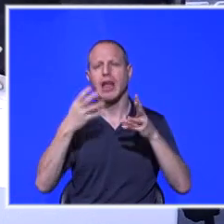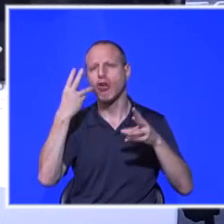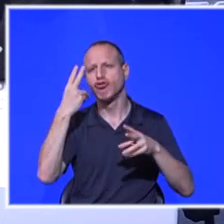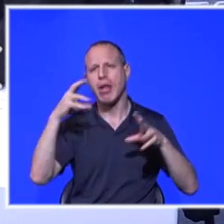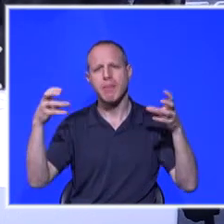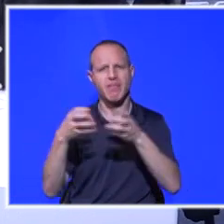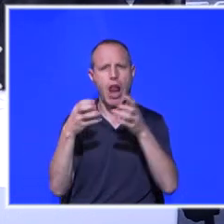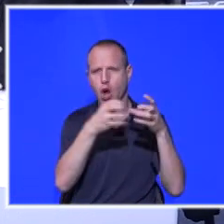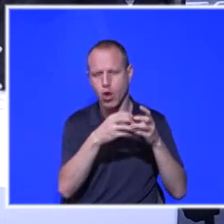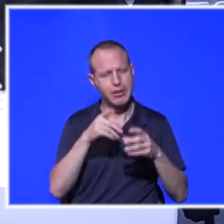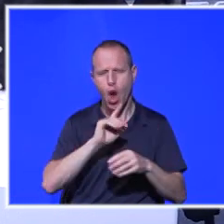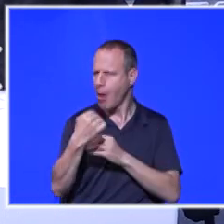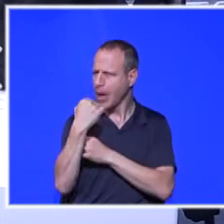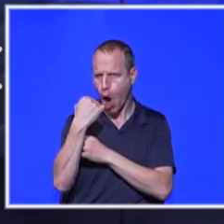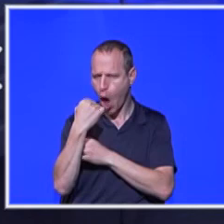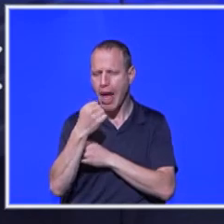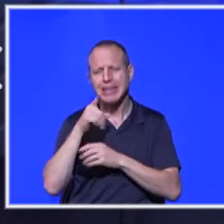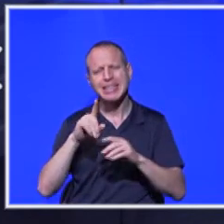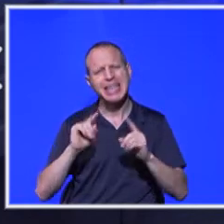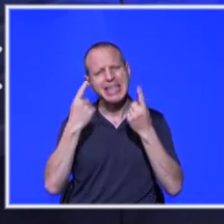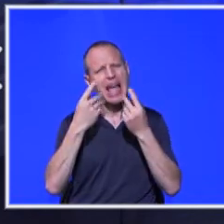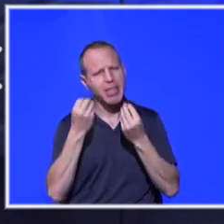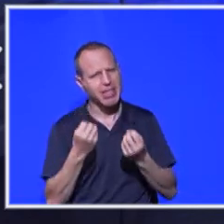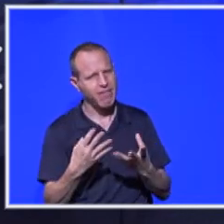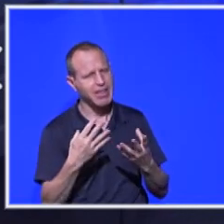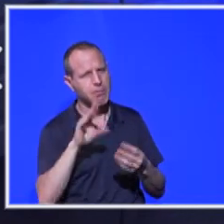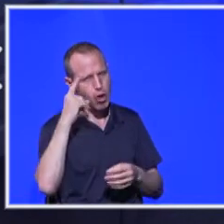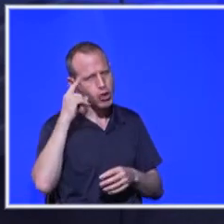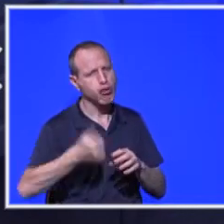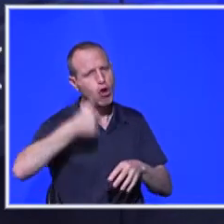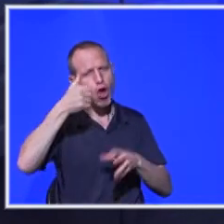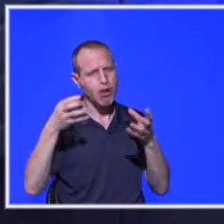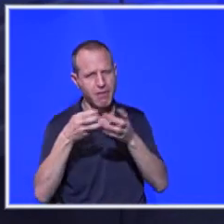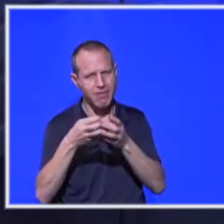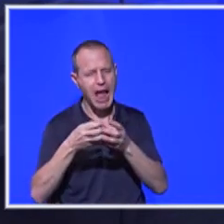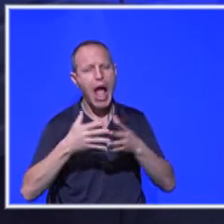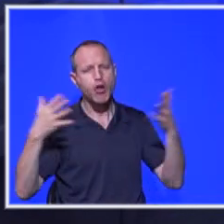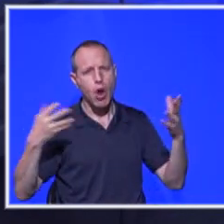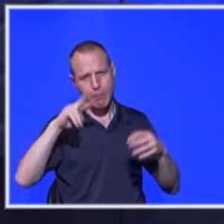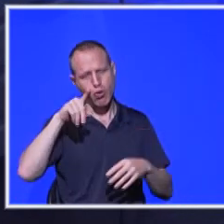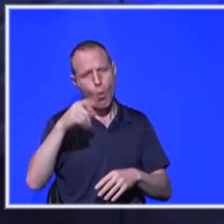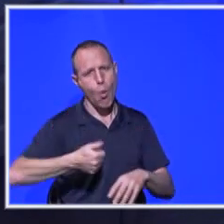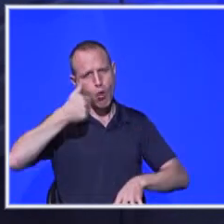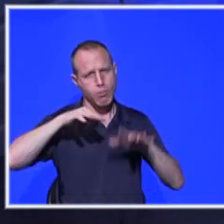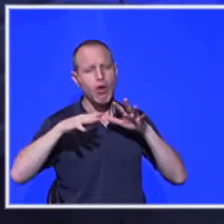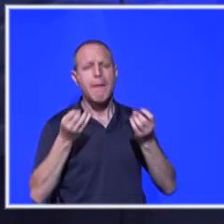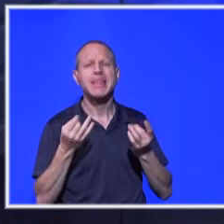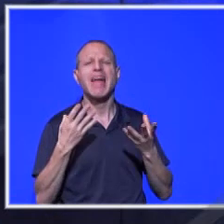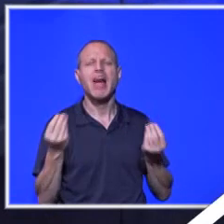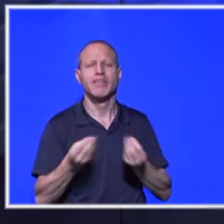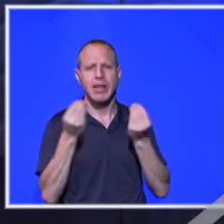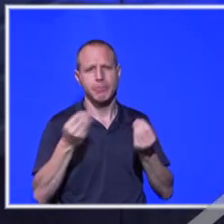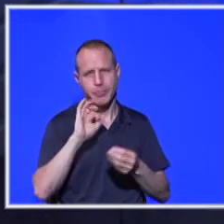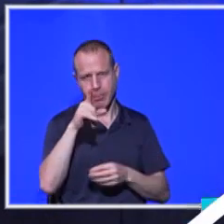אומר שבכוח, אבל זה יקרה באופן טבעי, אם אתה יודע שראש המפלגה הגדולה ביותר הוא ראש הממשלה, מטבע הדברים, אם אתה